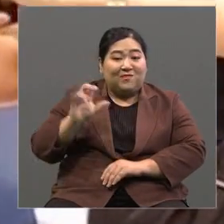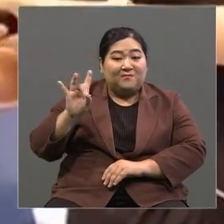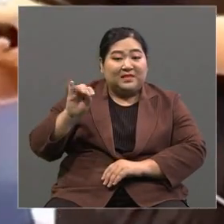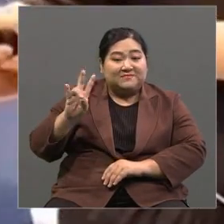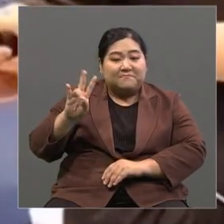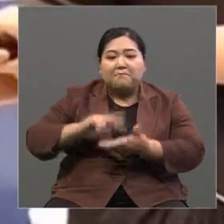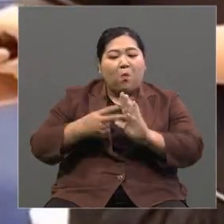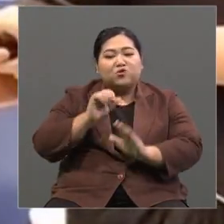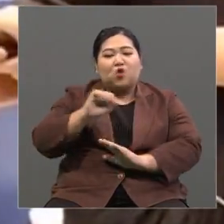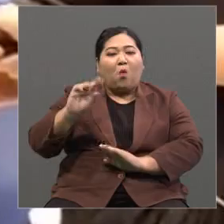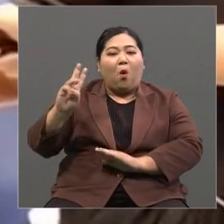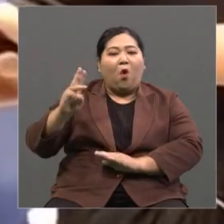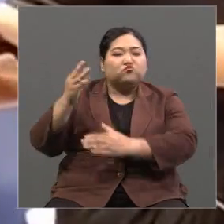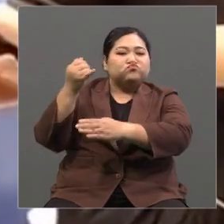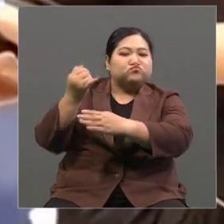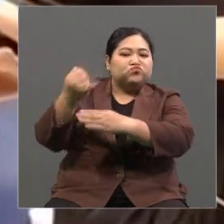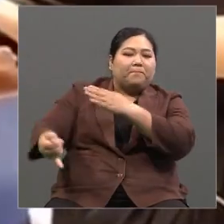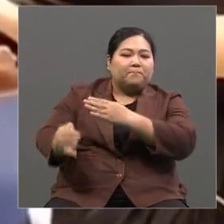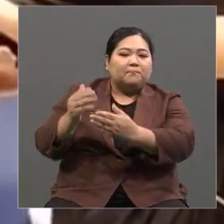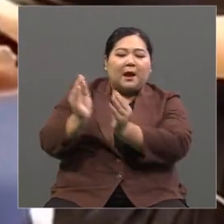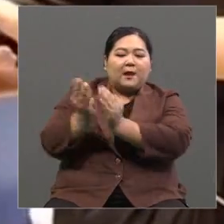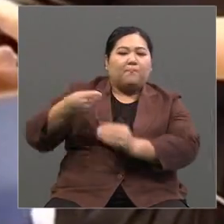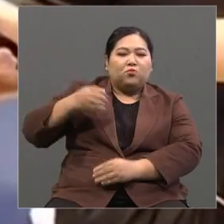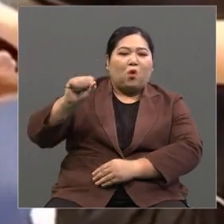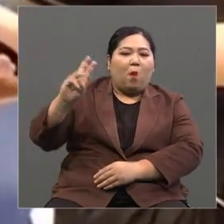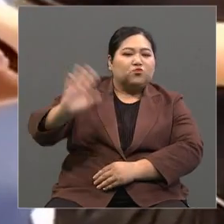ไหมปิดสวิตช์สวไม่ต้องใช้เสียงสวเลย